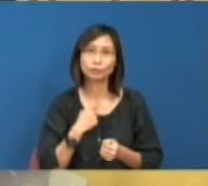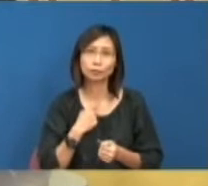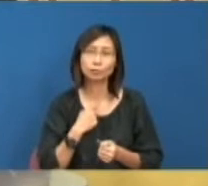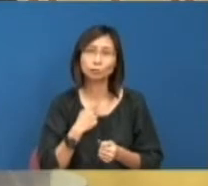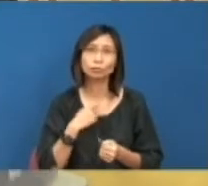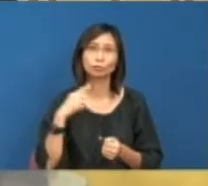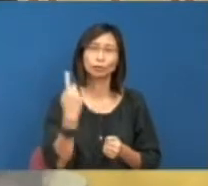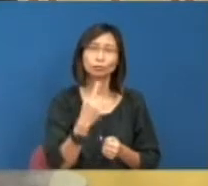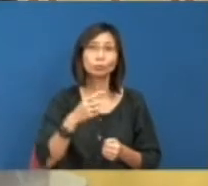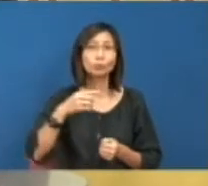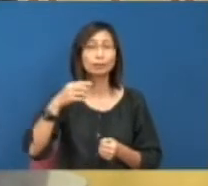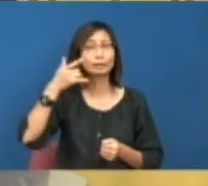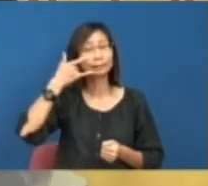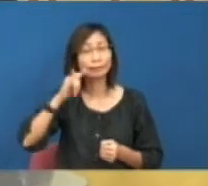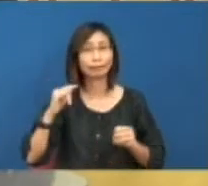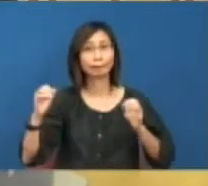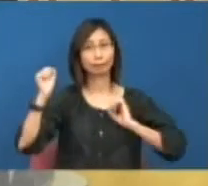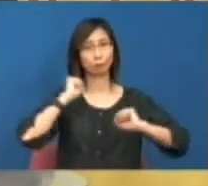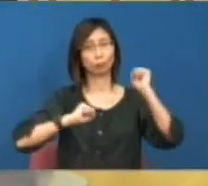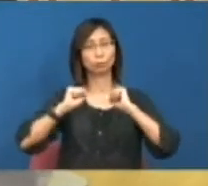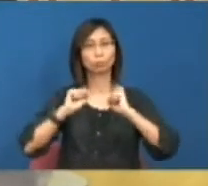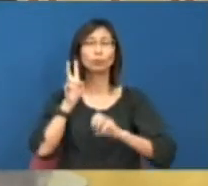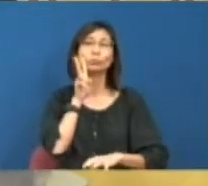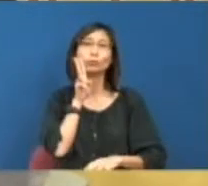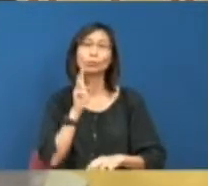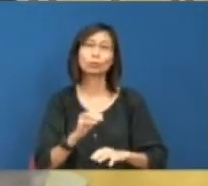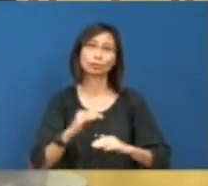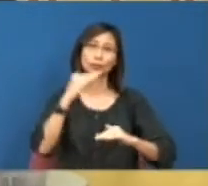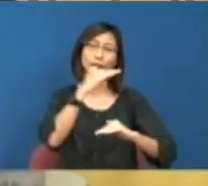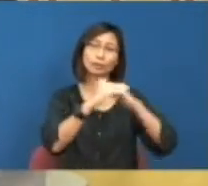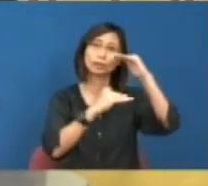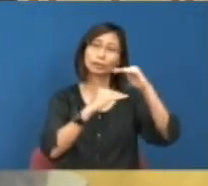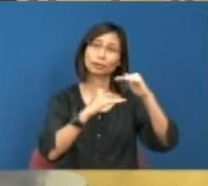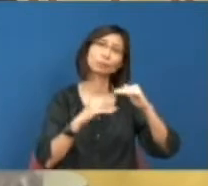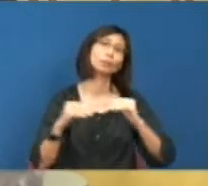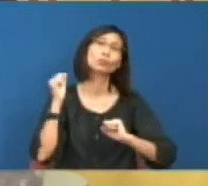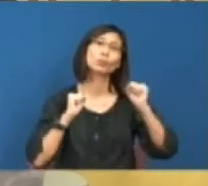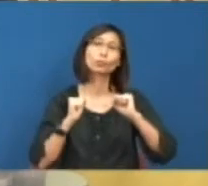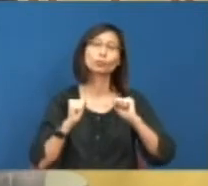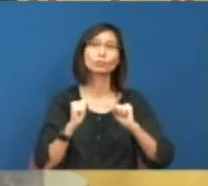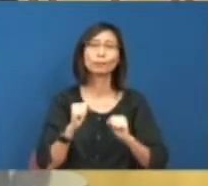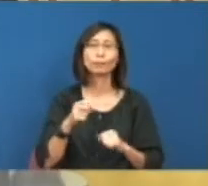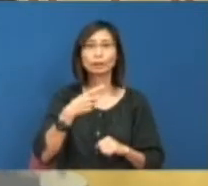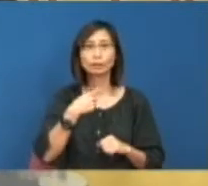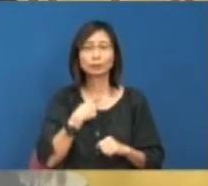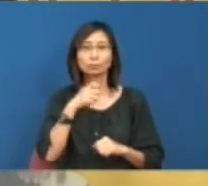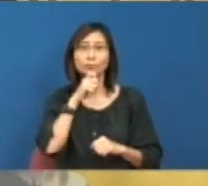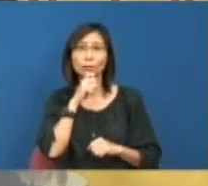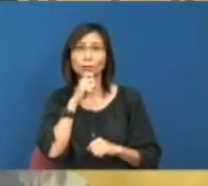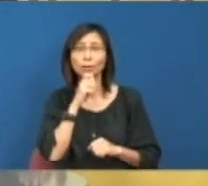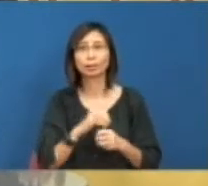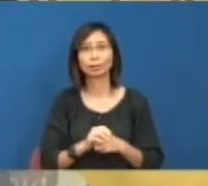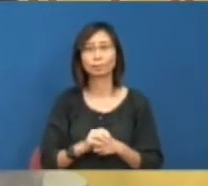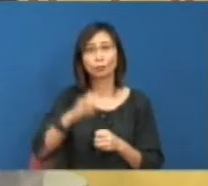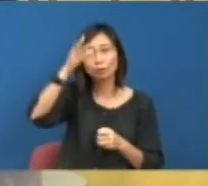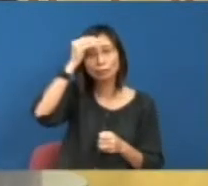一個新的運動？這個運動如果是階級的運動的話，是不是應該有階級的意識呢？有沒有階級的組織呢？是